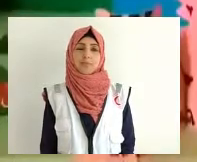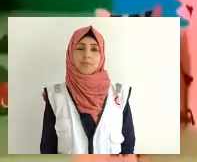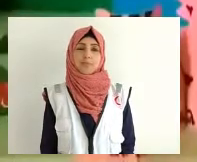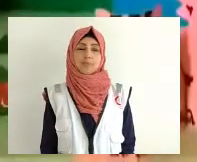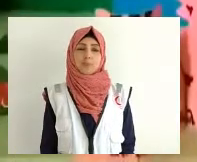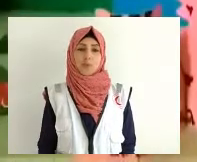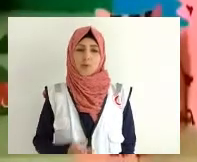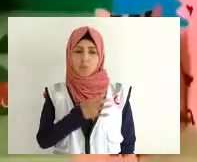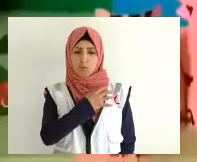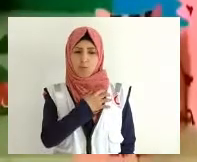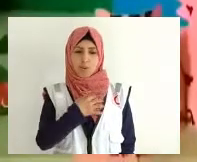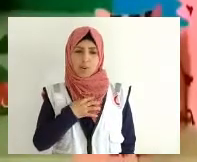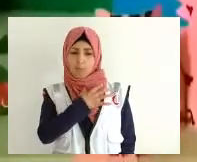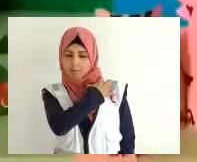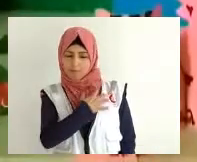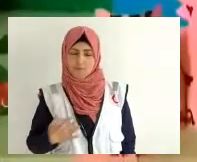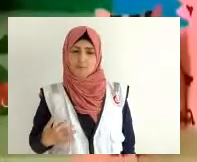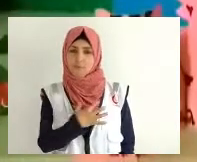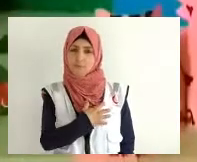والنمر السريع